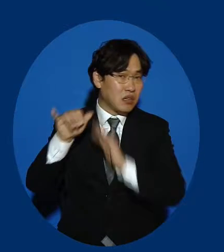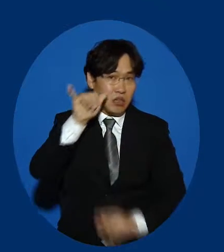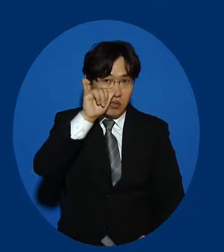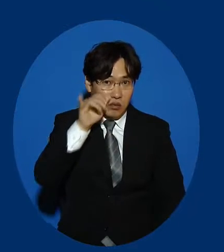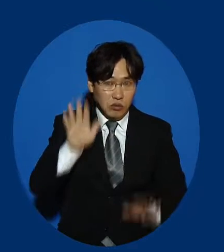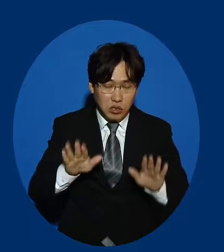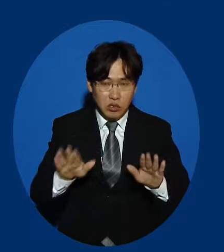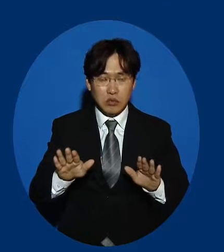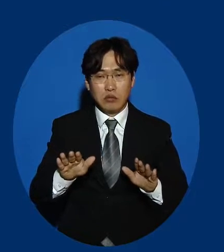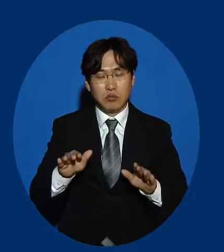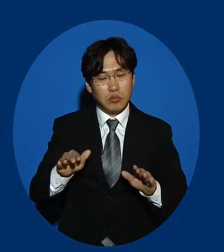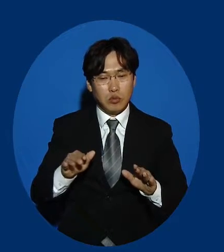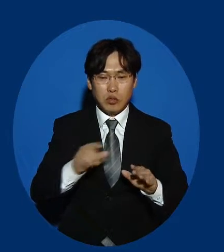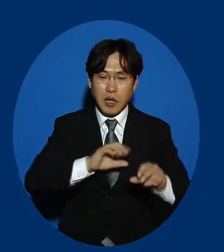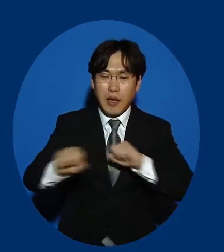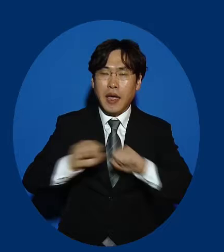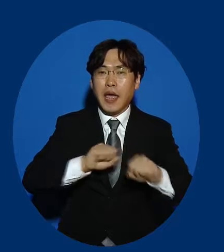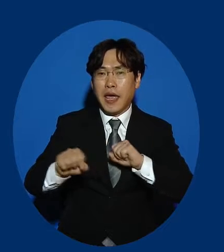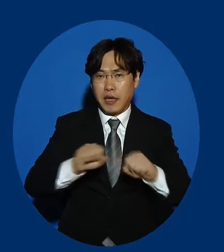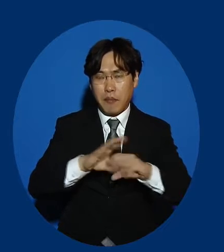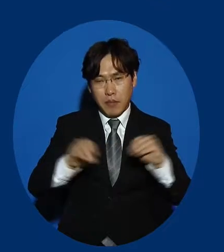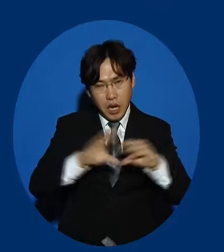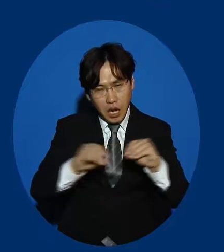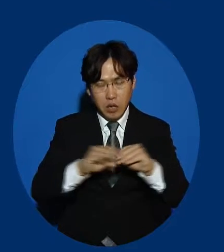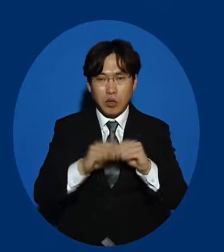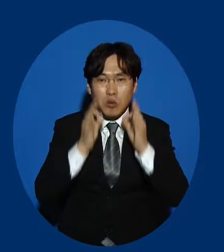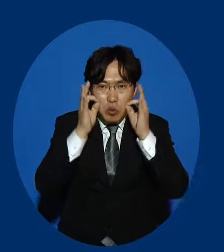이번 정부는 그래도 좀 대응을 좀 빨리 했던 것 같습니다.